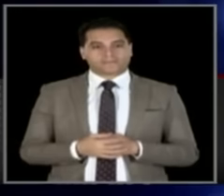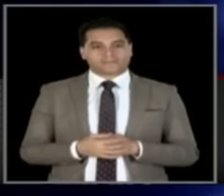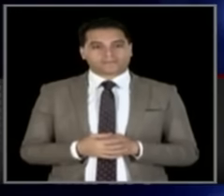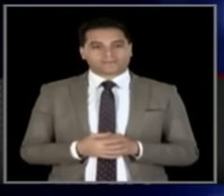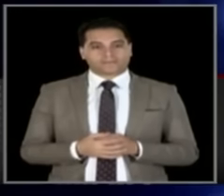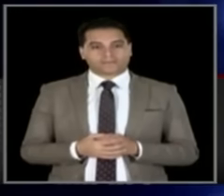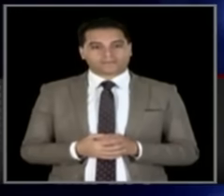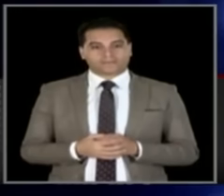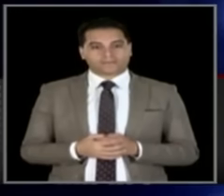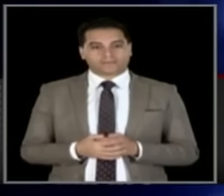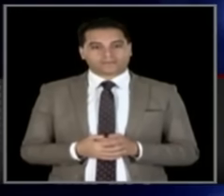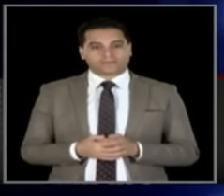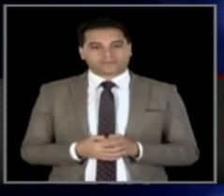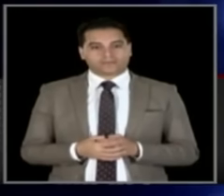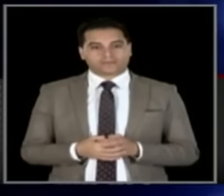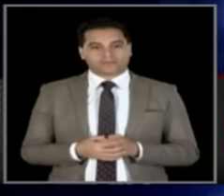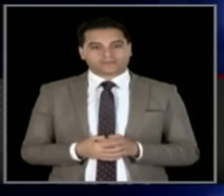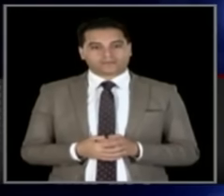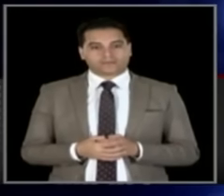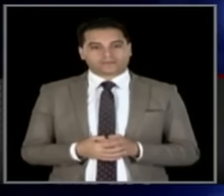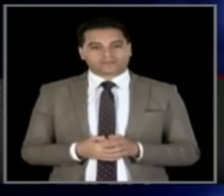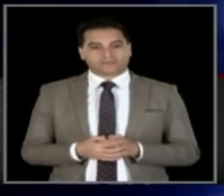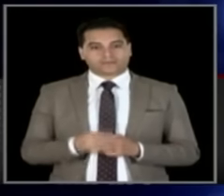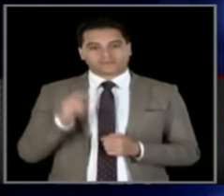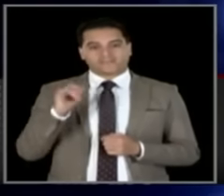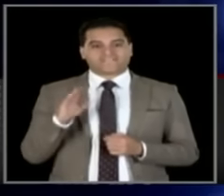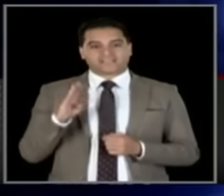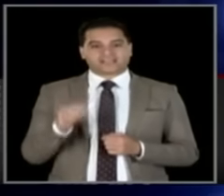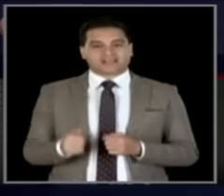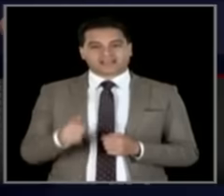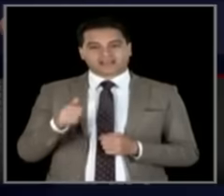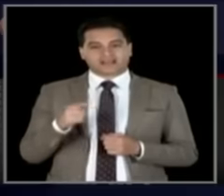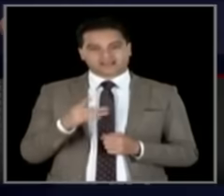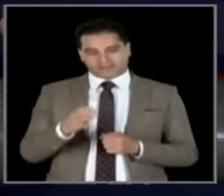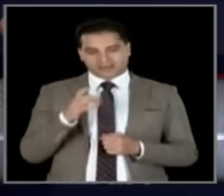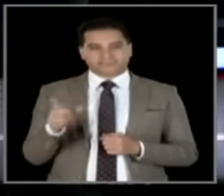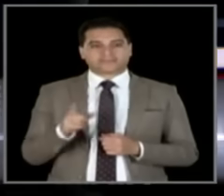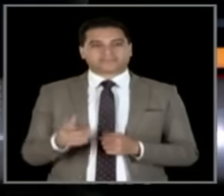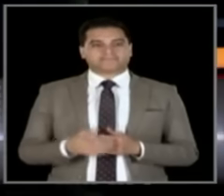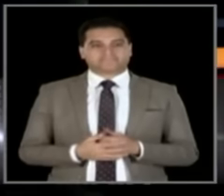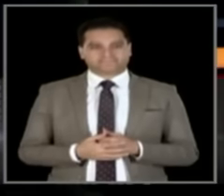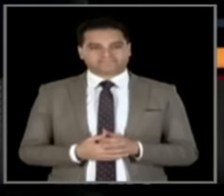نهاية 2014 تقريبا كان إشبيلية وبنفيكا، فهي بنفيكا غالبا. بدري إجابة صحيحة.